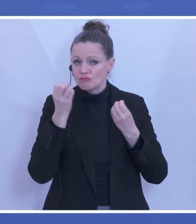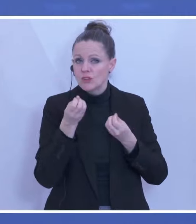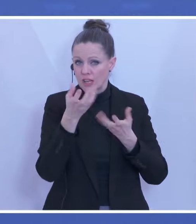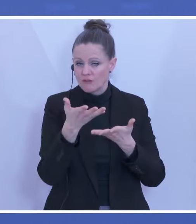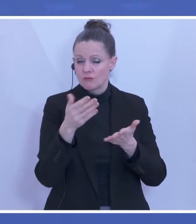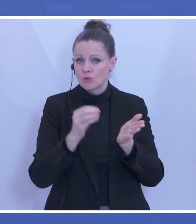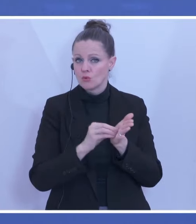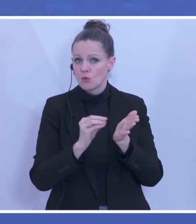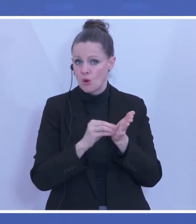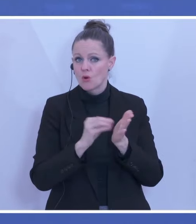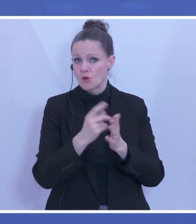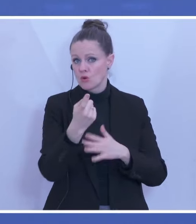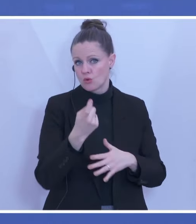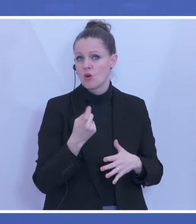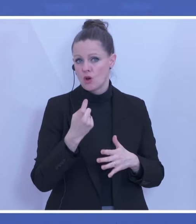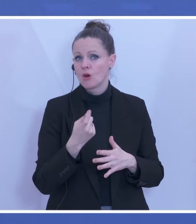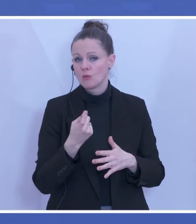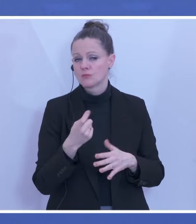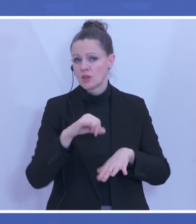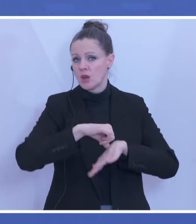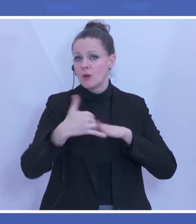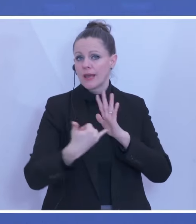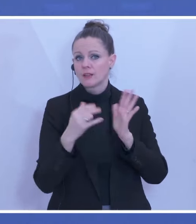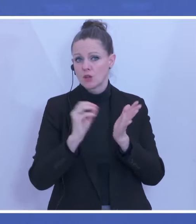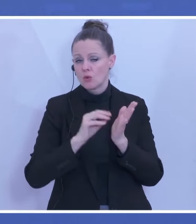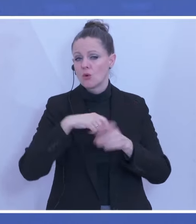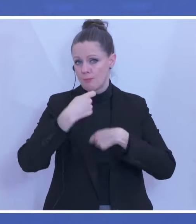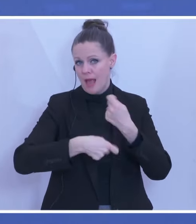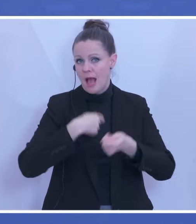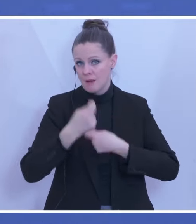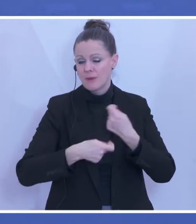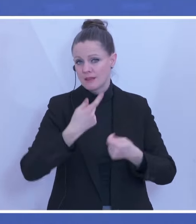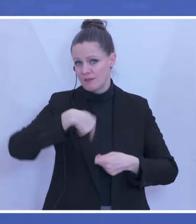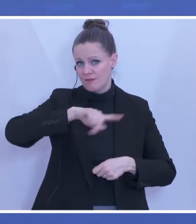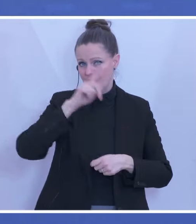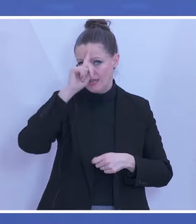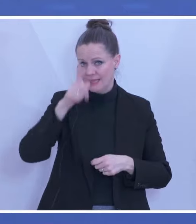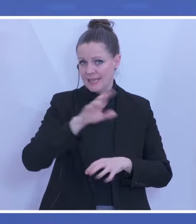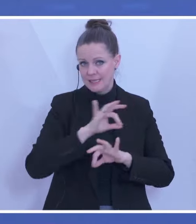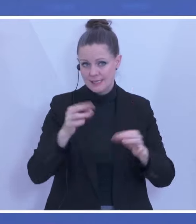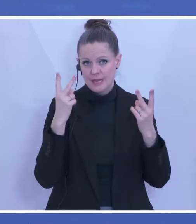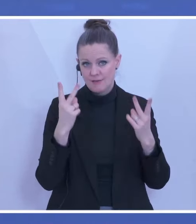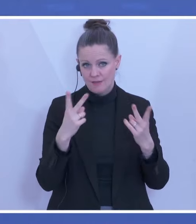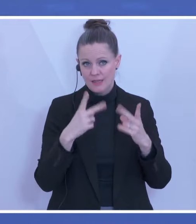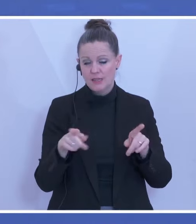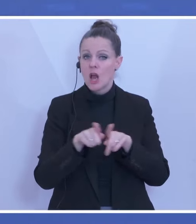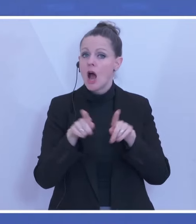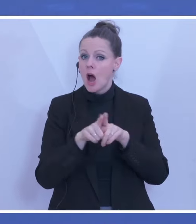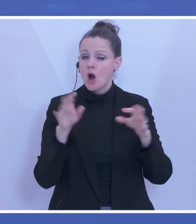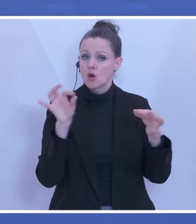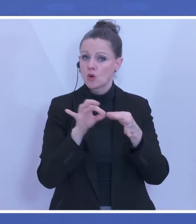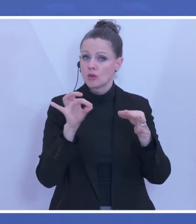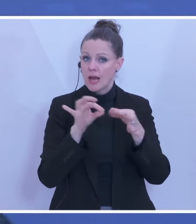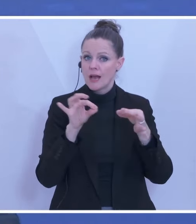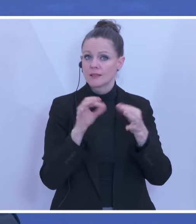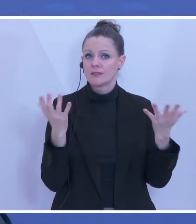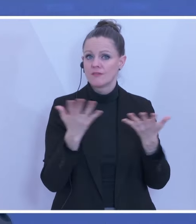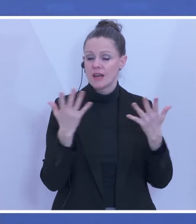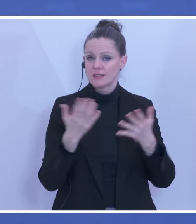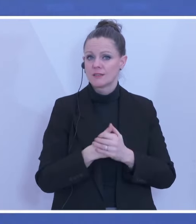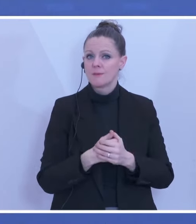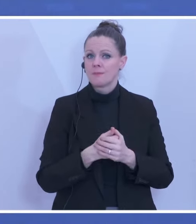an größeren Projekten gearbeitet, das halten wir tatsächlich für wichtig. Da sind wir auch in Kontakt mit den